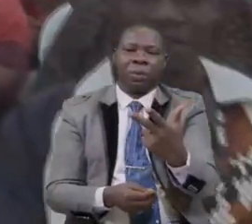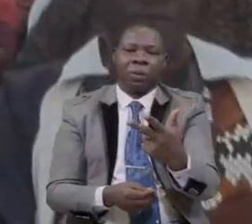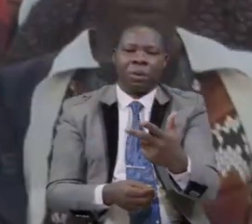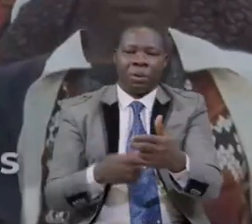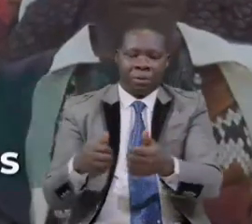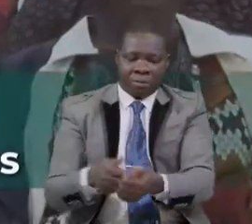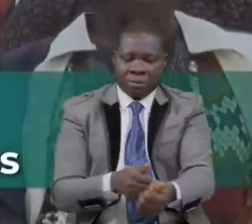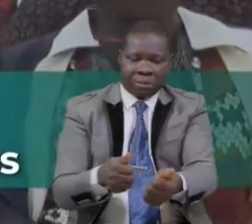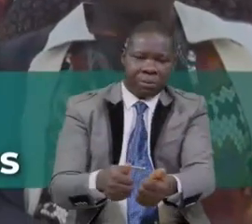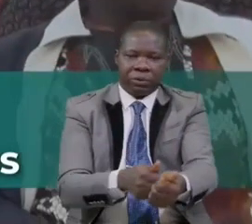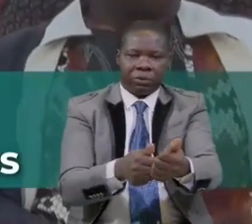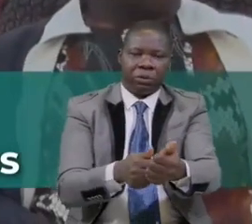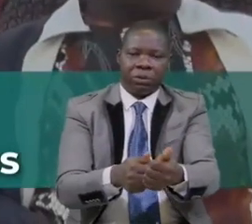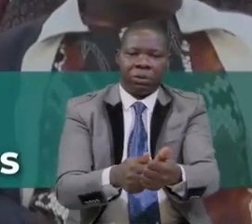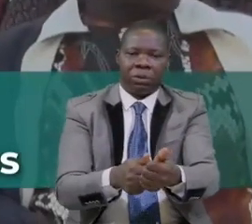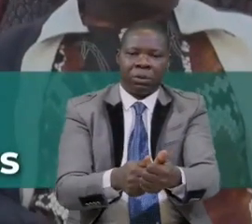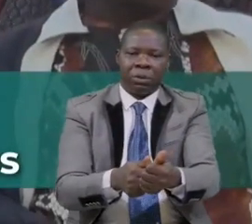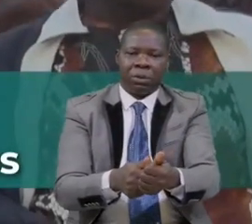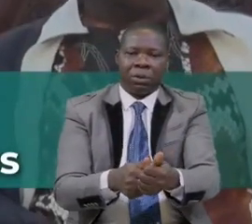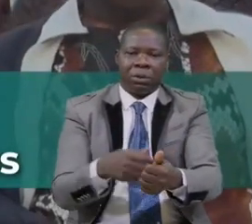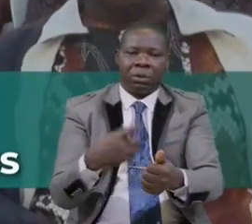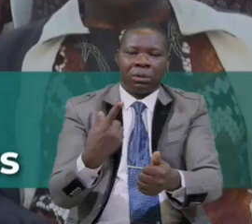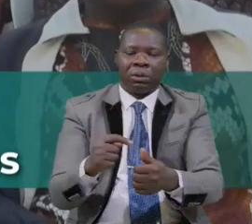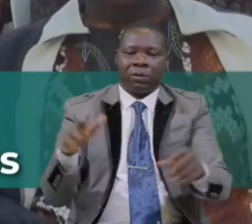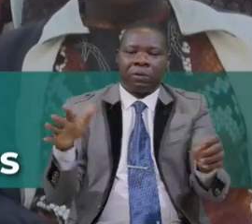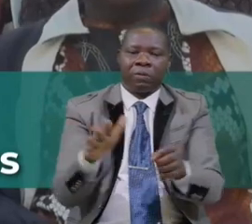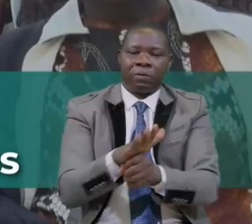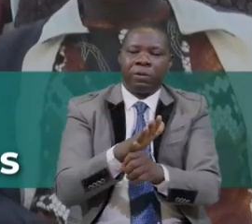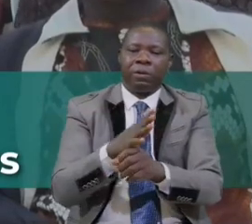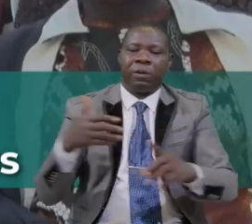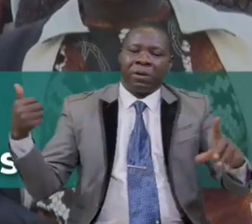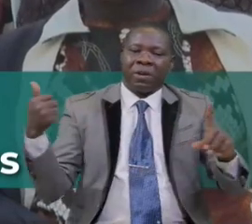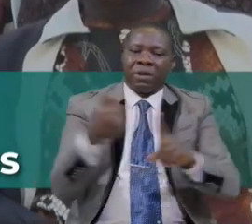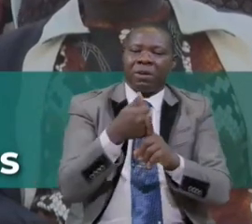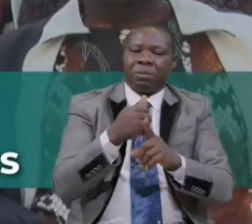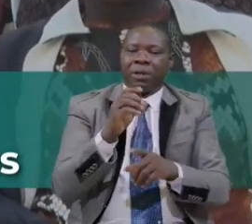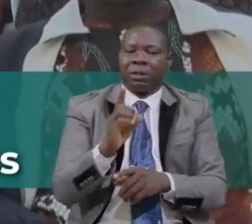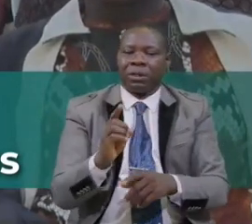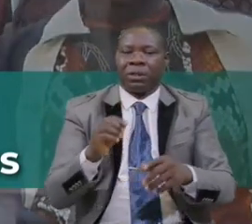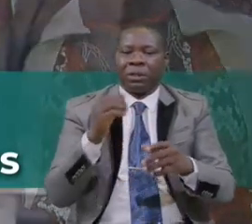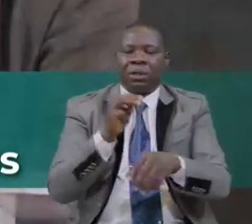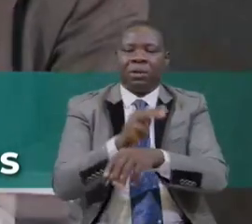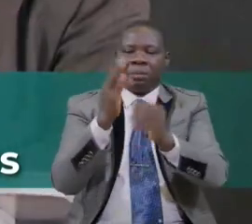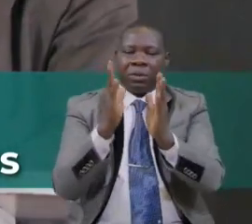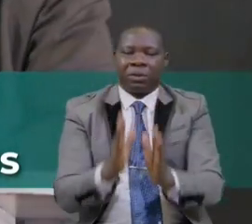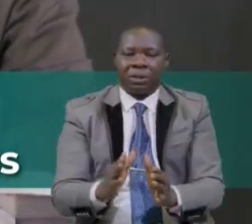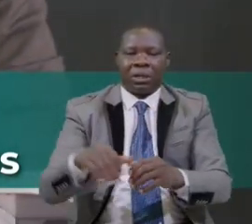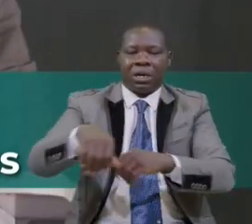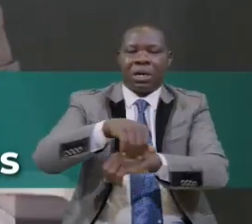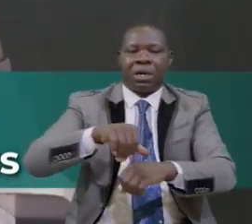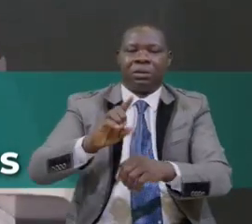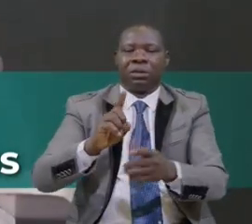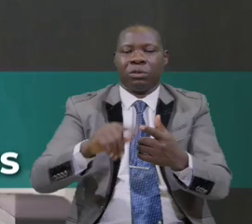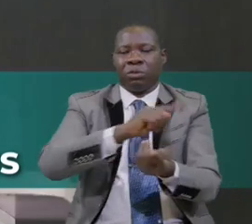Le messager consumé et impacté, ouin, pour transformer